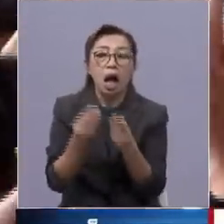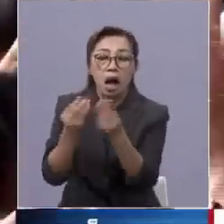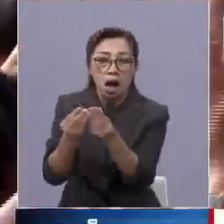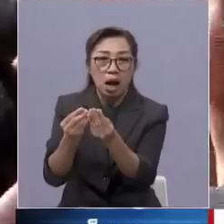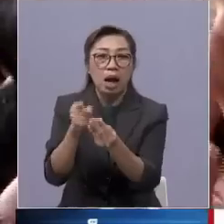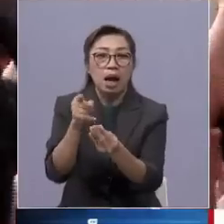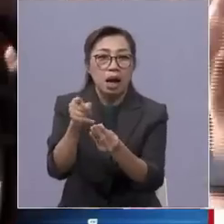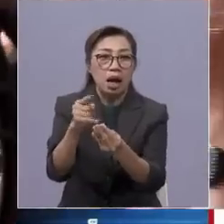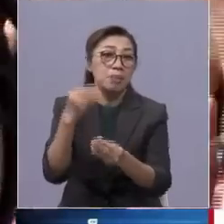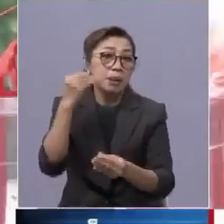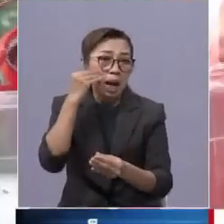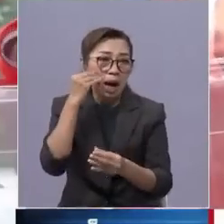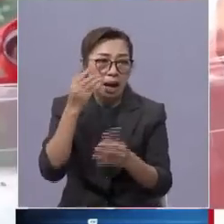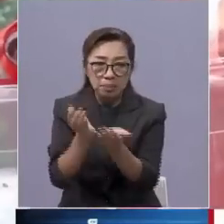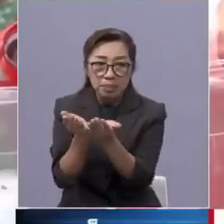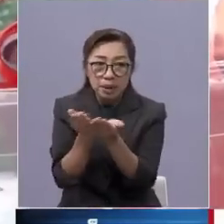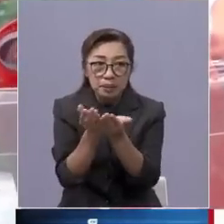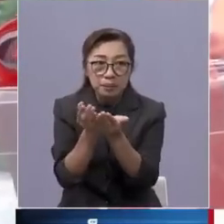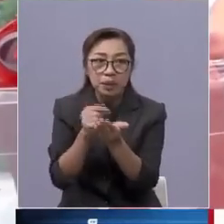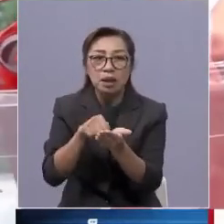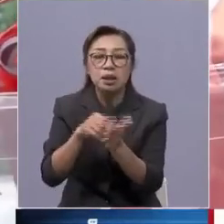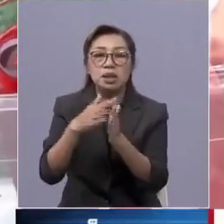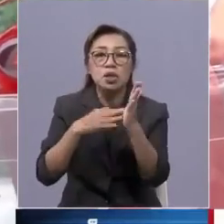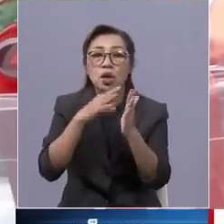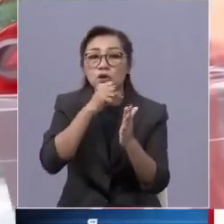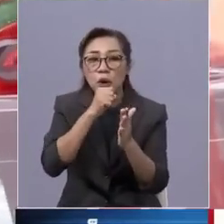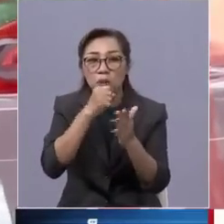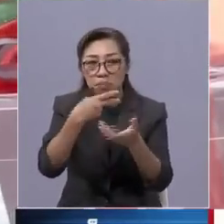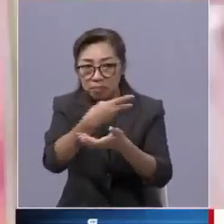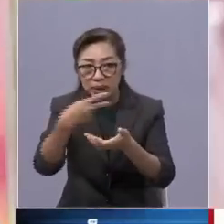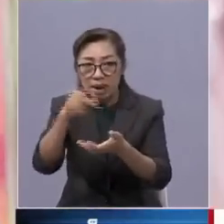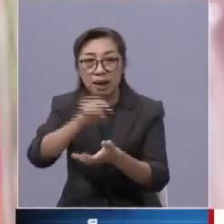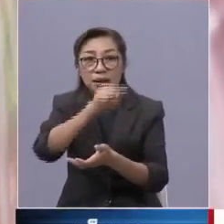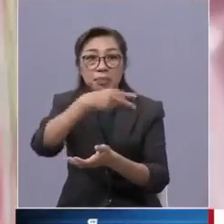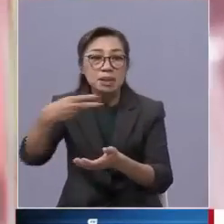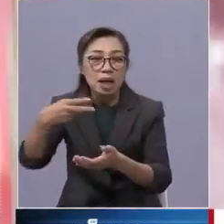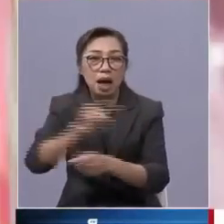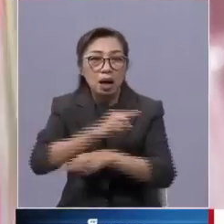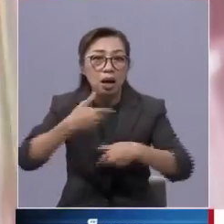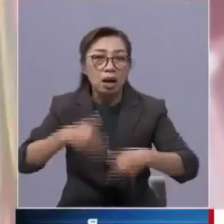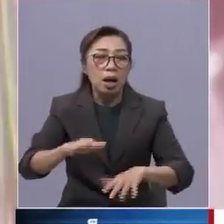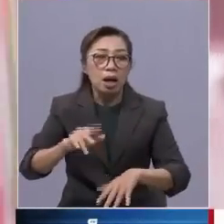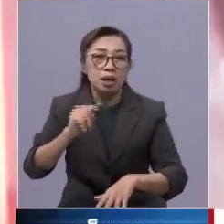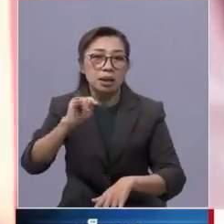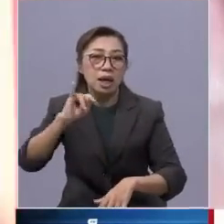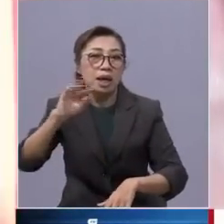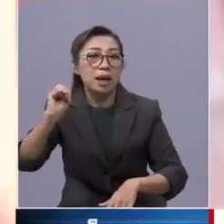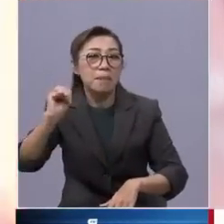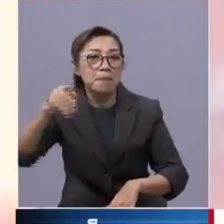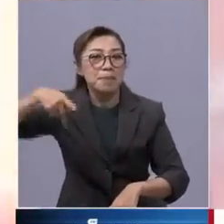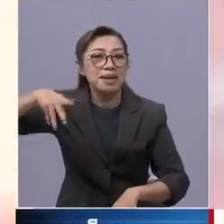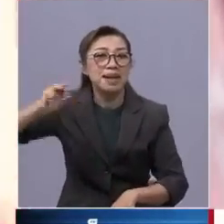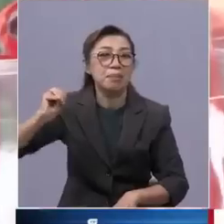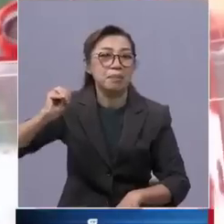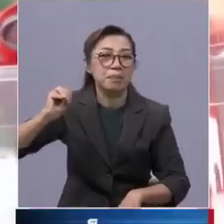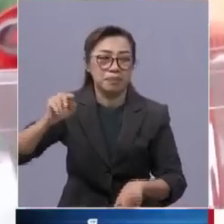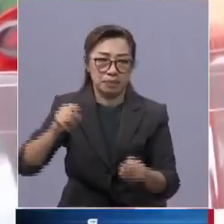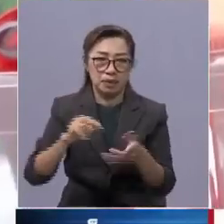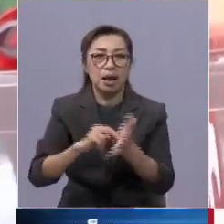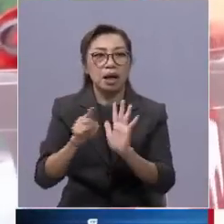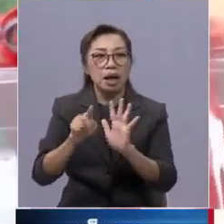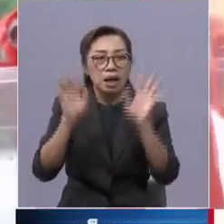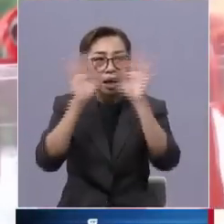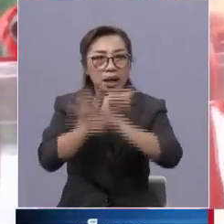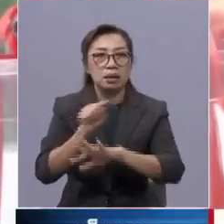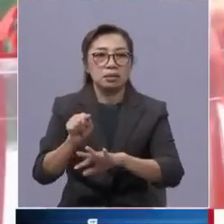ค้กสีส้มมีตัวอักษรภาษาอังกฤษHappy Birthday Team PM นี่ PM เนี่ยนะ